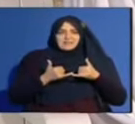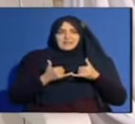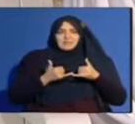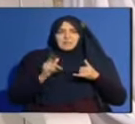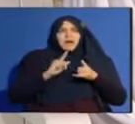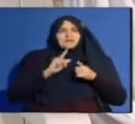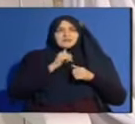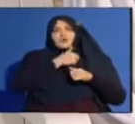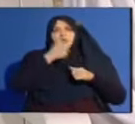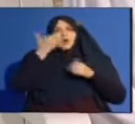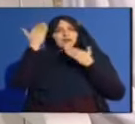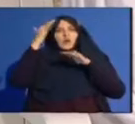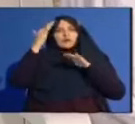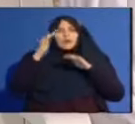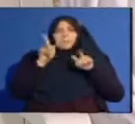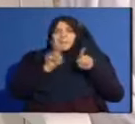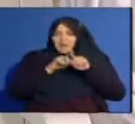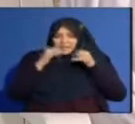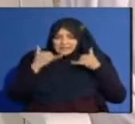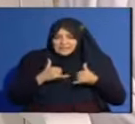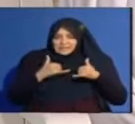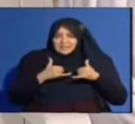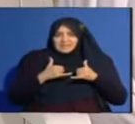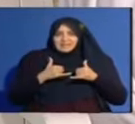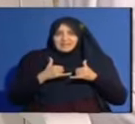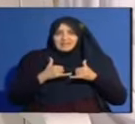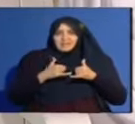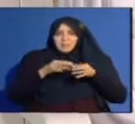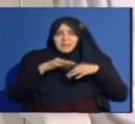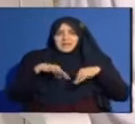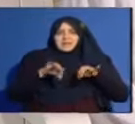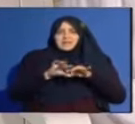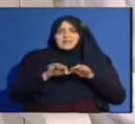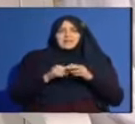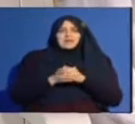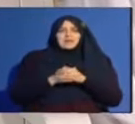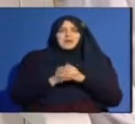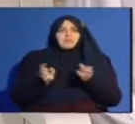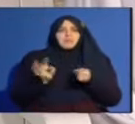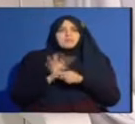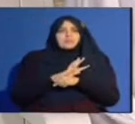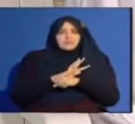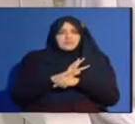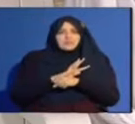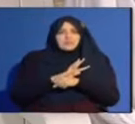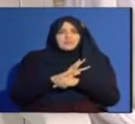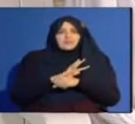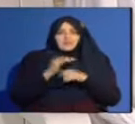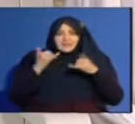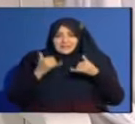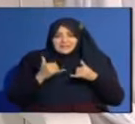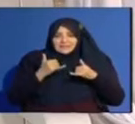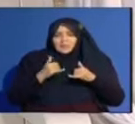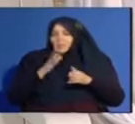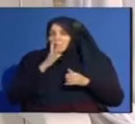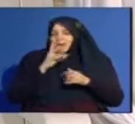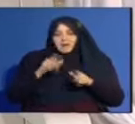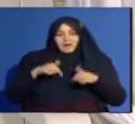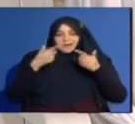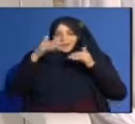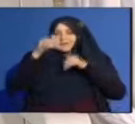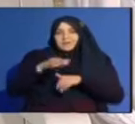بوباء كورونا نسأل الله أن يرفعه عنا وعن الناس جميعا داخل الوطن، ولكن